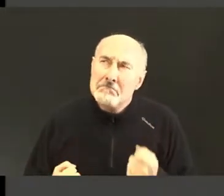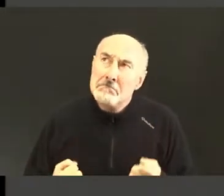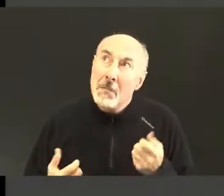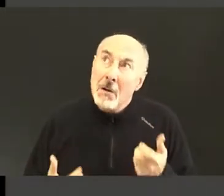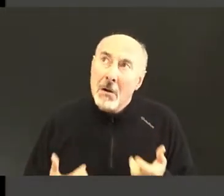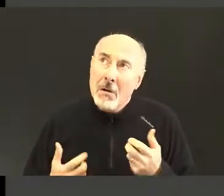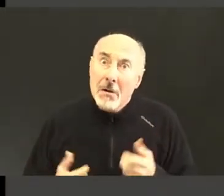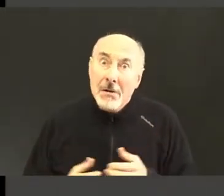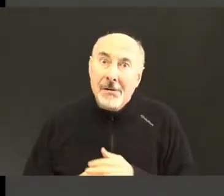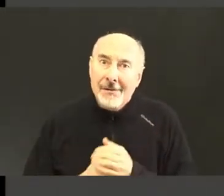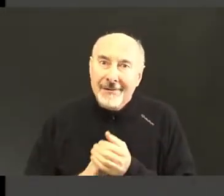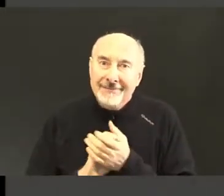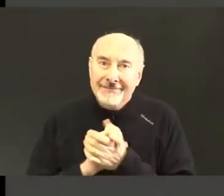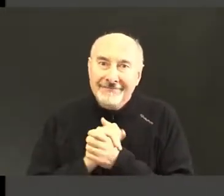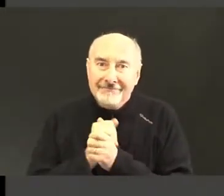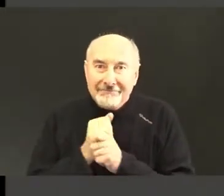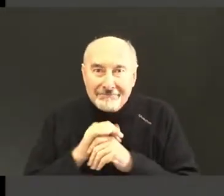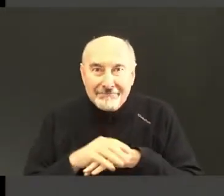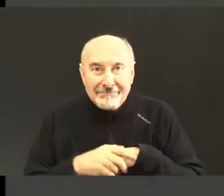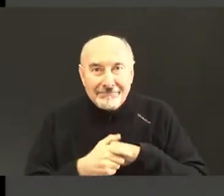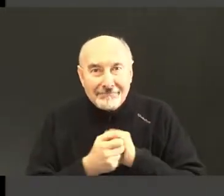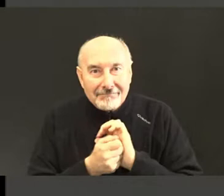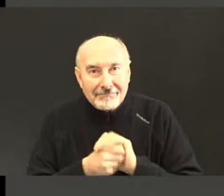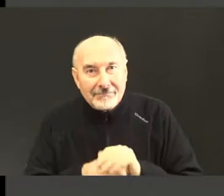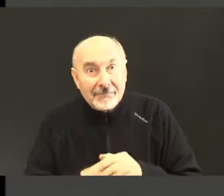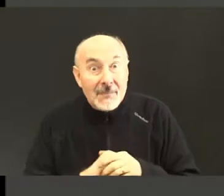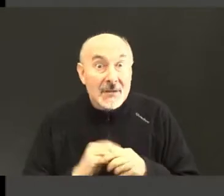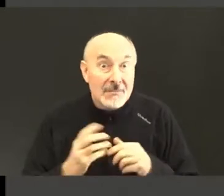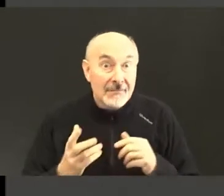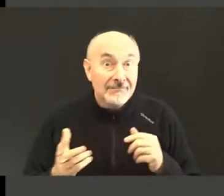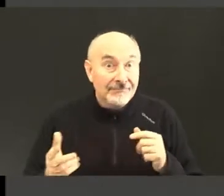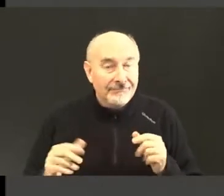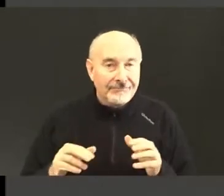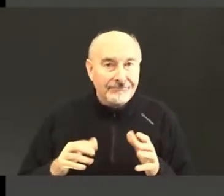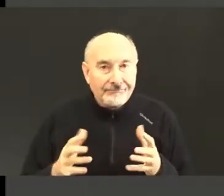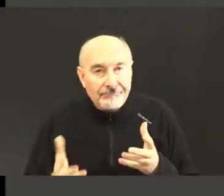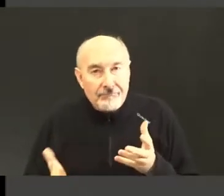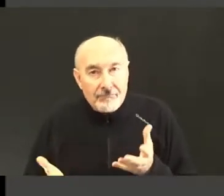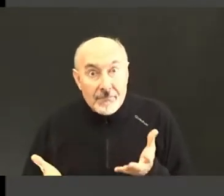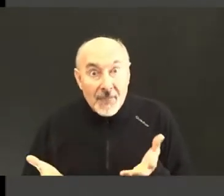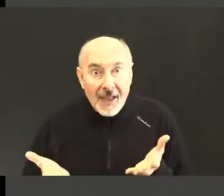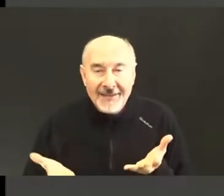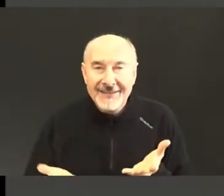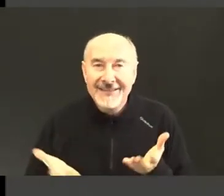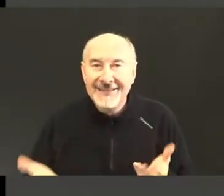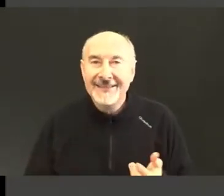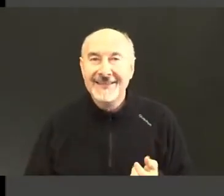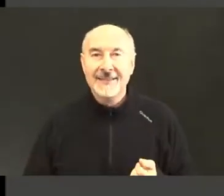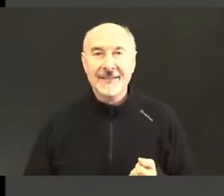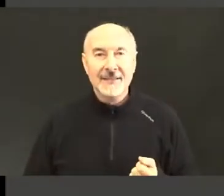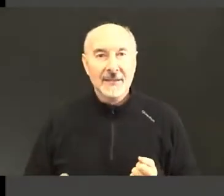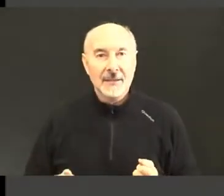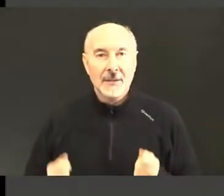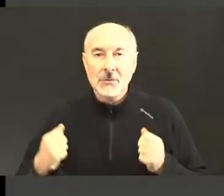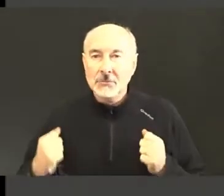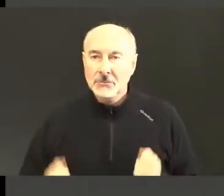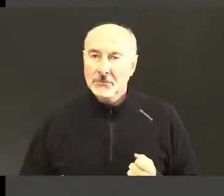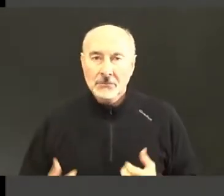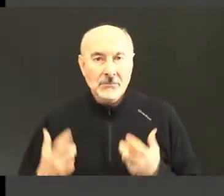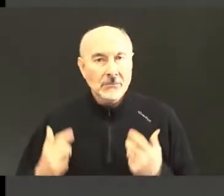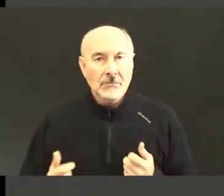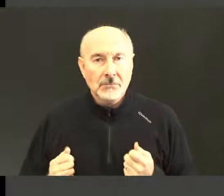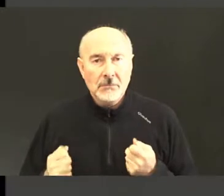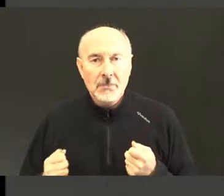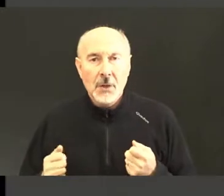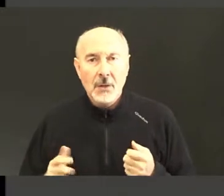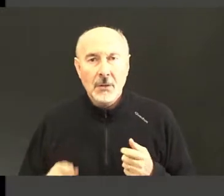irresistibili. Così ho deciso di scendere in campo, mettermi in lista e schierarmi per questa